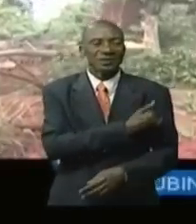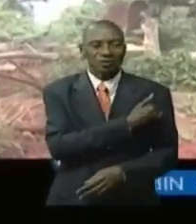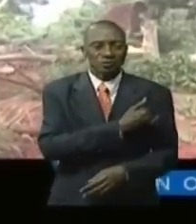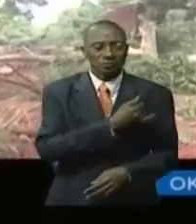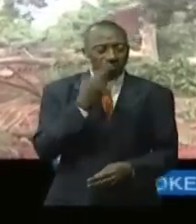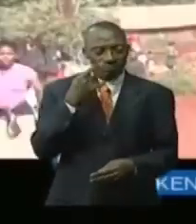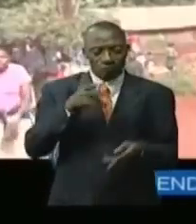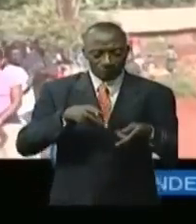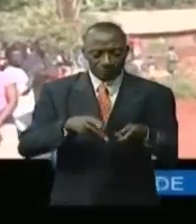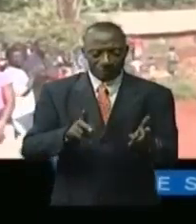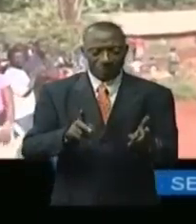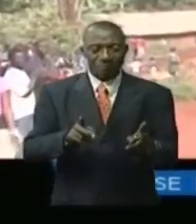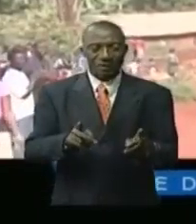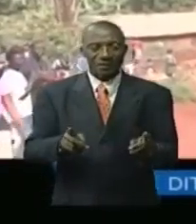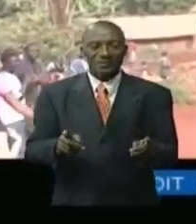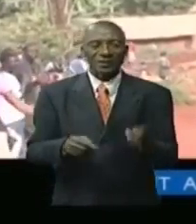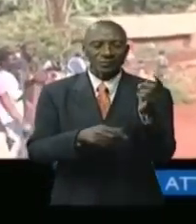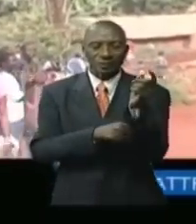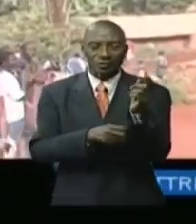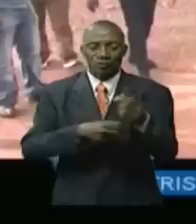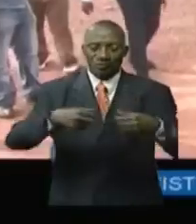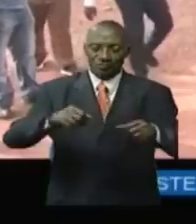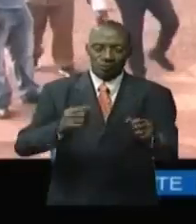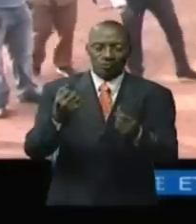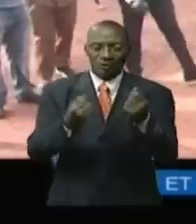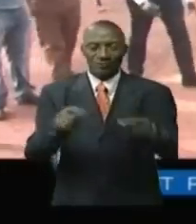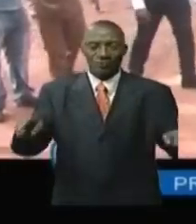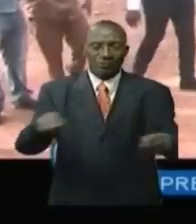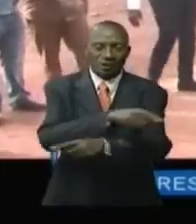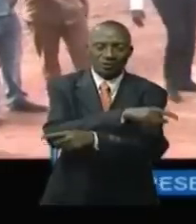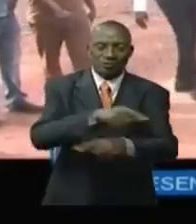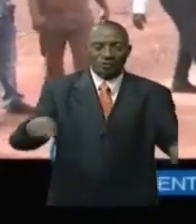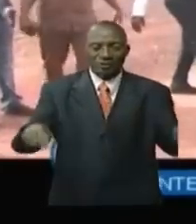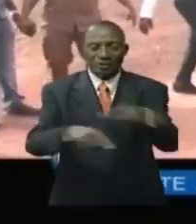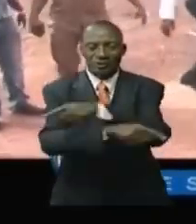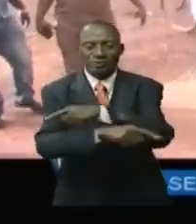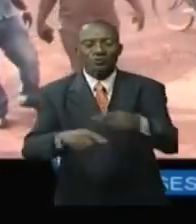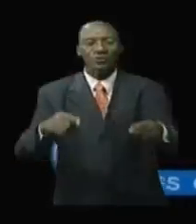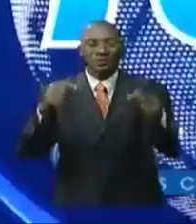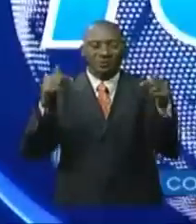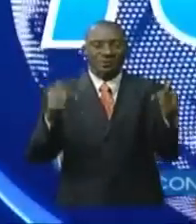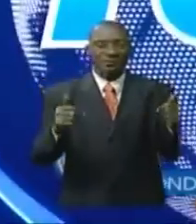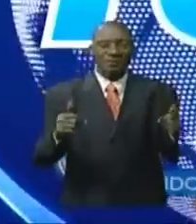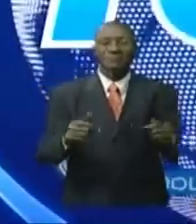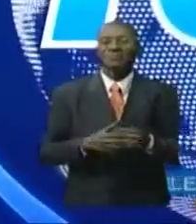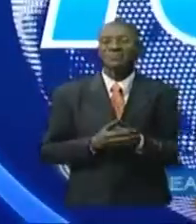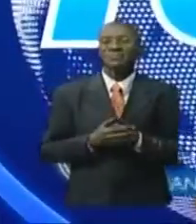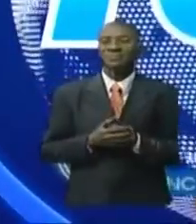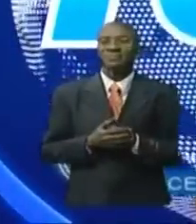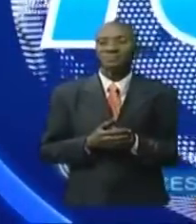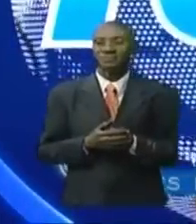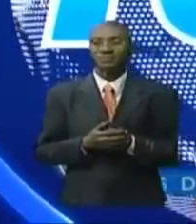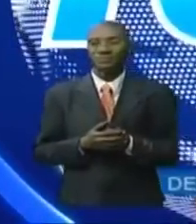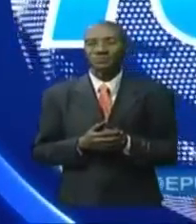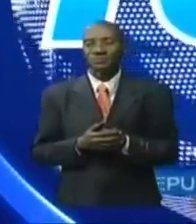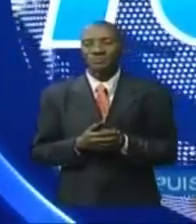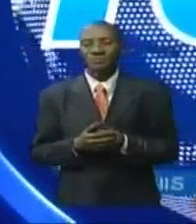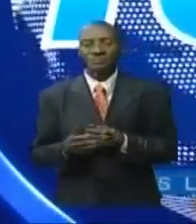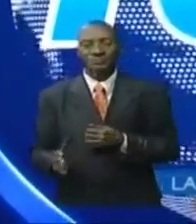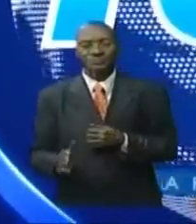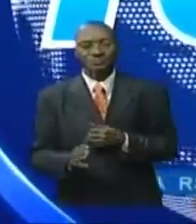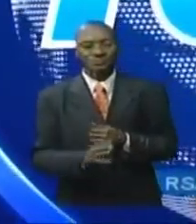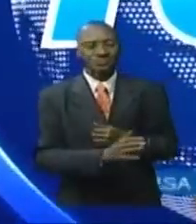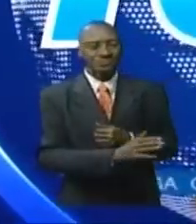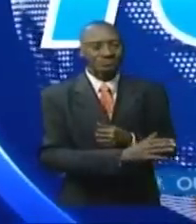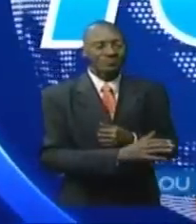circulation et redonne une beauté urbanistique sans précédent à la ville d'ici. Voilà, comme nous parlons des